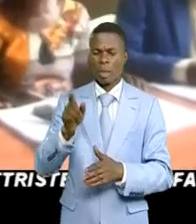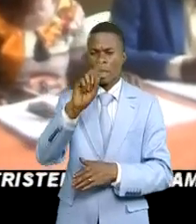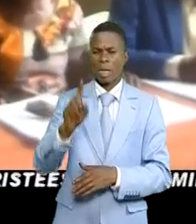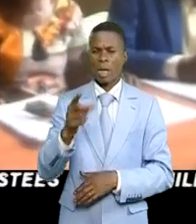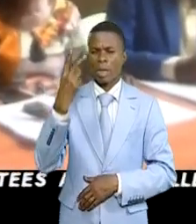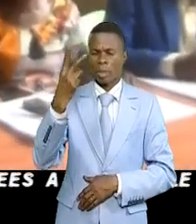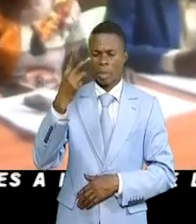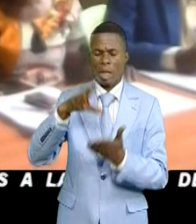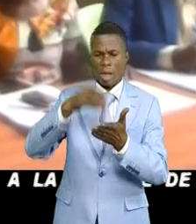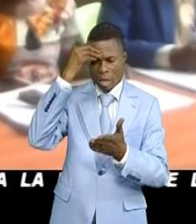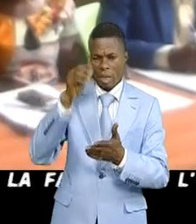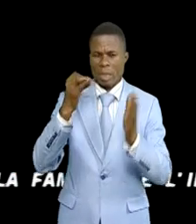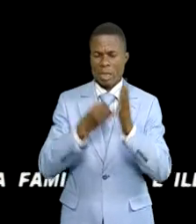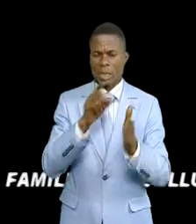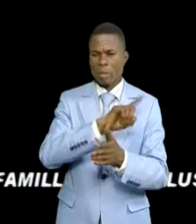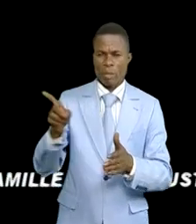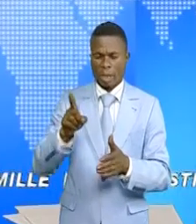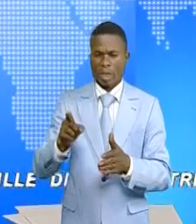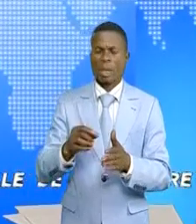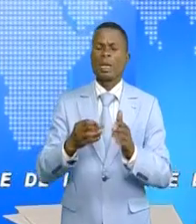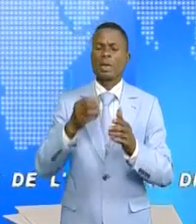dont 6078 filles.